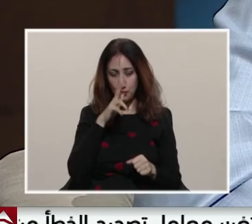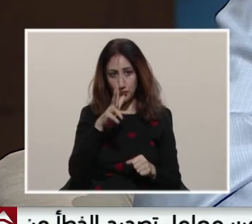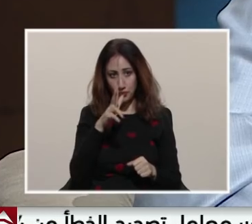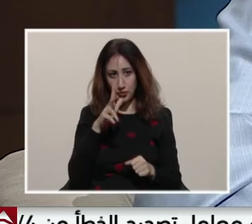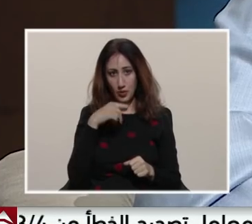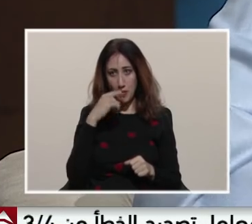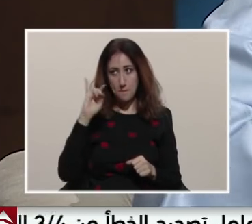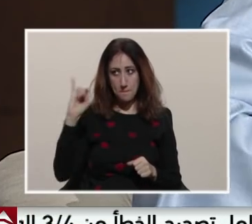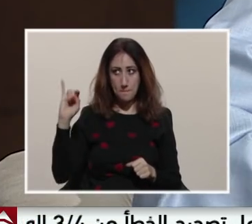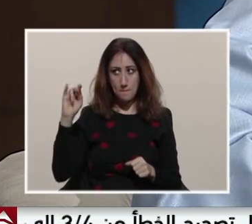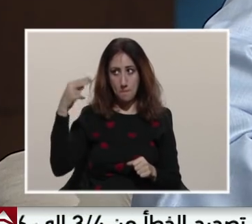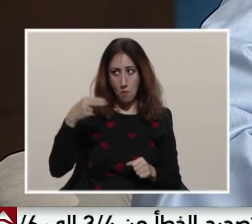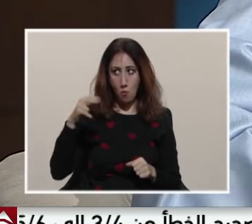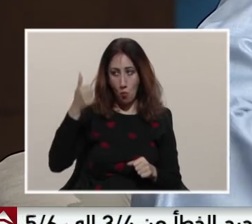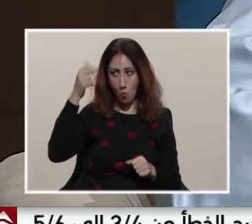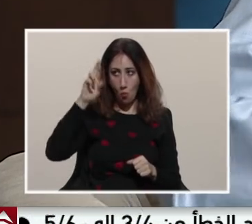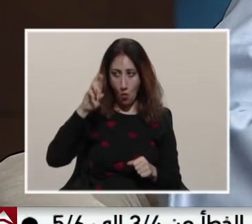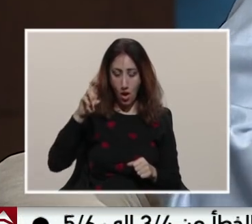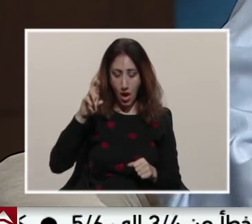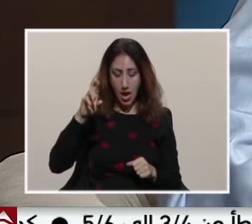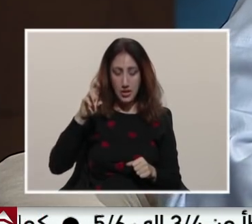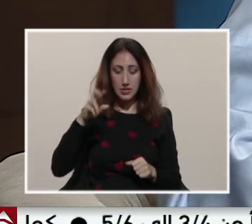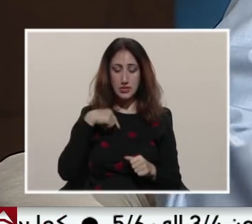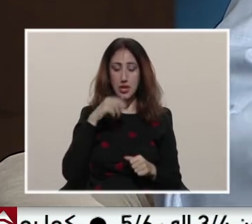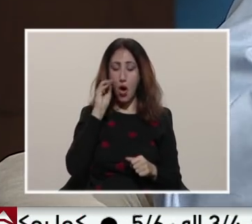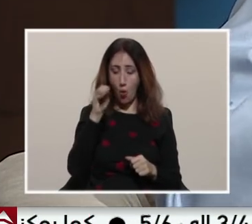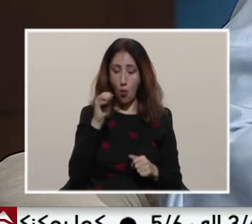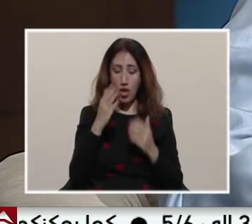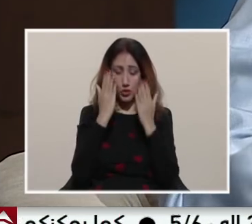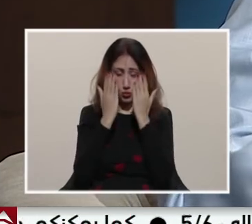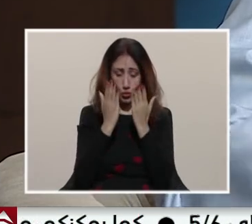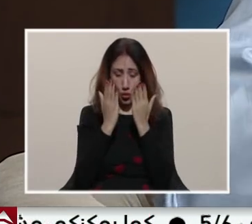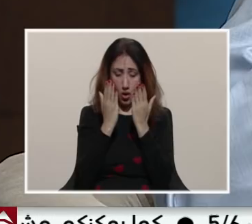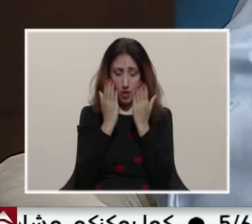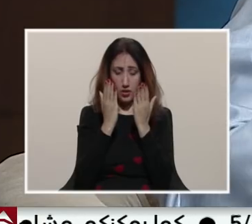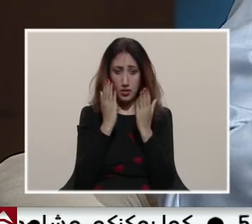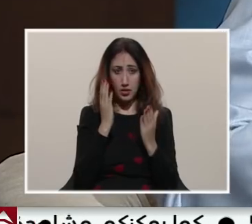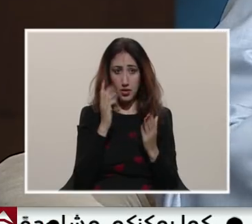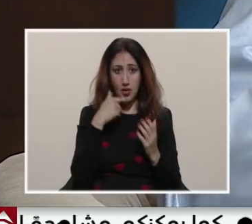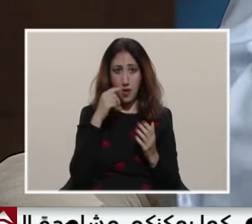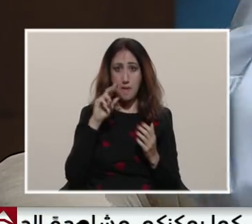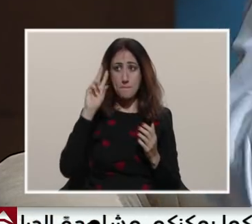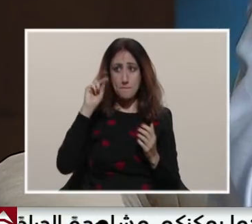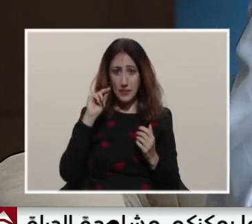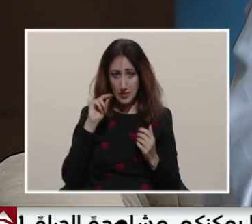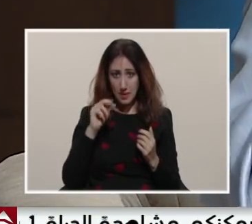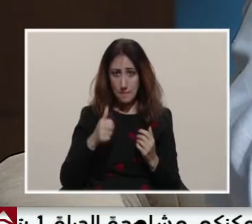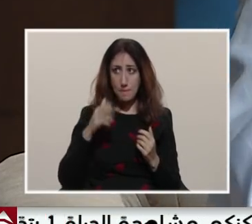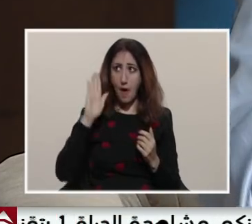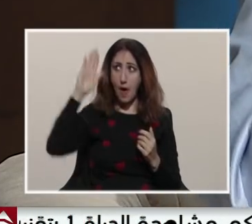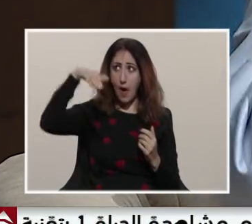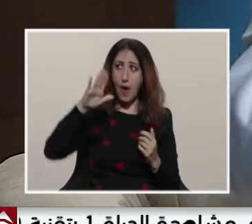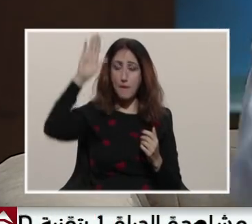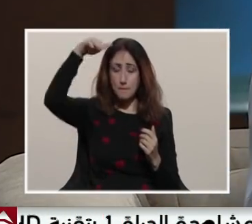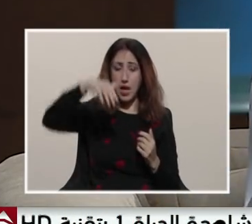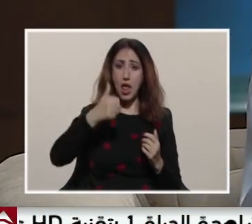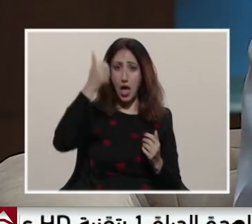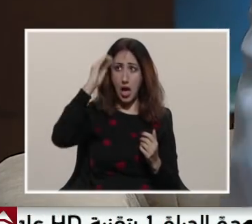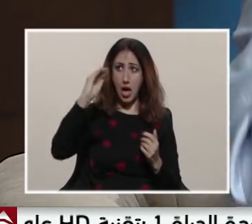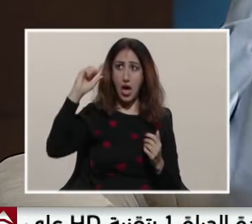معاذ بن جبل، يا معاذ أقول لك على دعاء، لو كان عليك مثل أحد، مثل جبل أحد